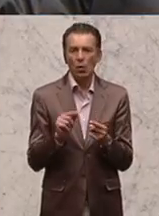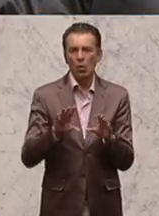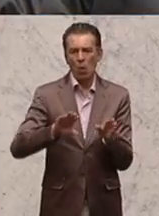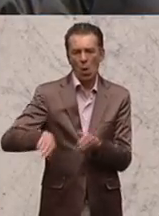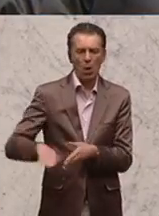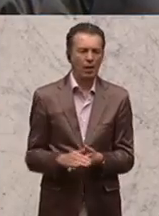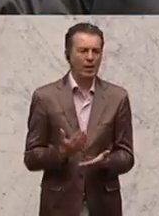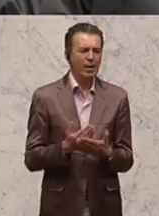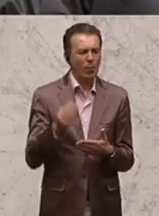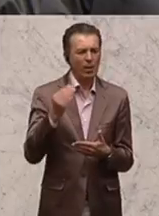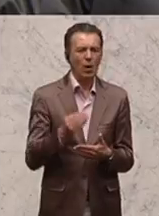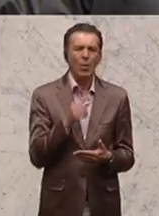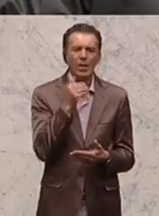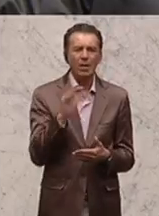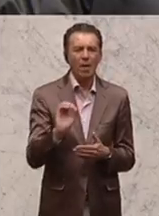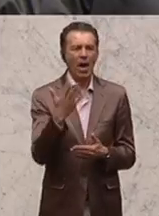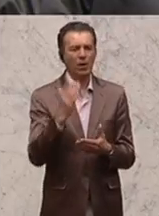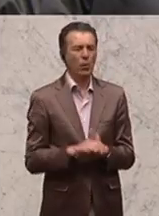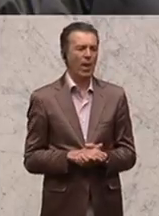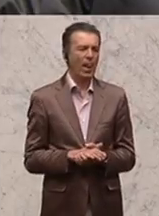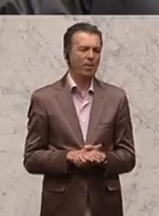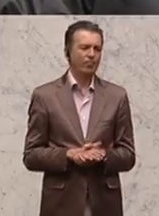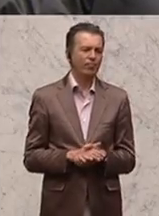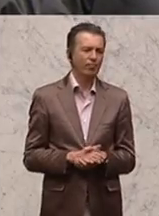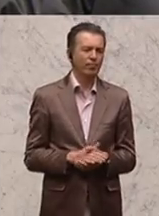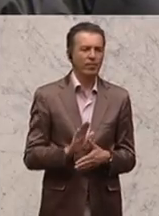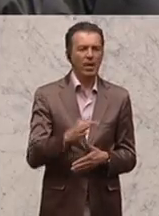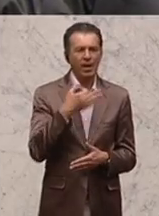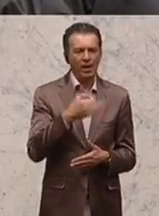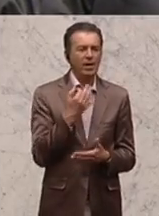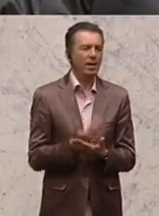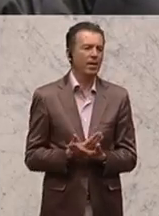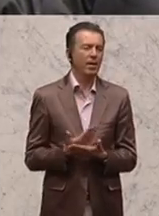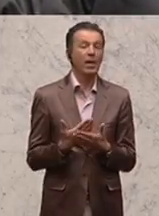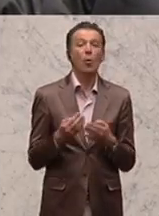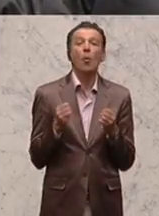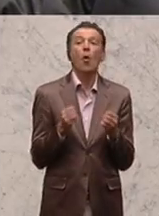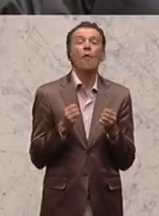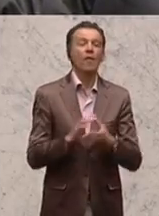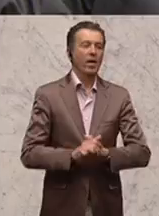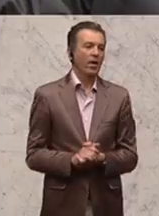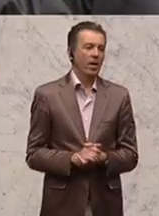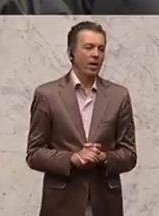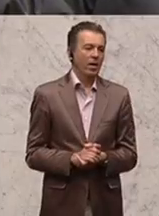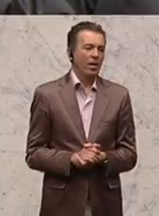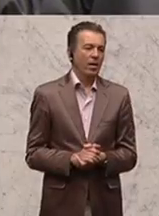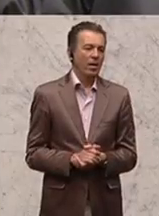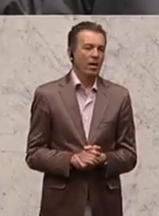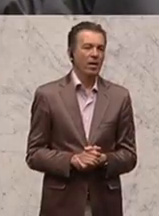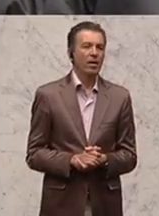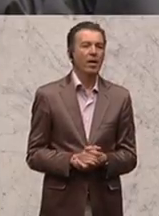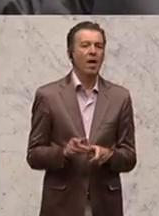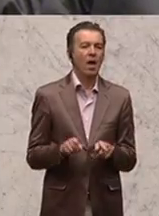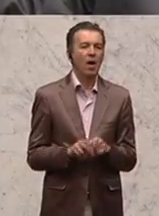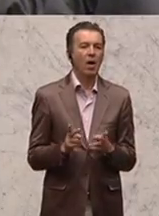Also glaube ich, dass man hier nicht mehr ganz aktuell war bei der Rede. Diesbezüglich hoffe ich, dass man da dementsprechend das